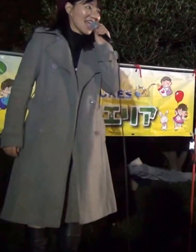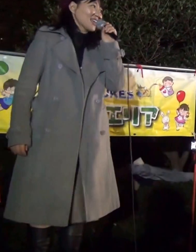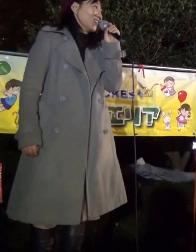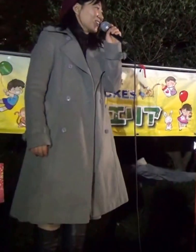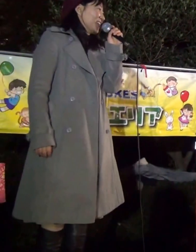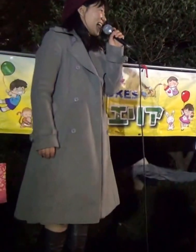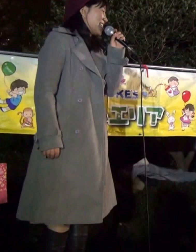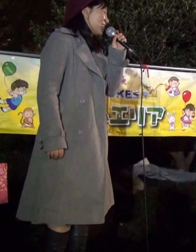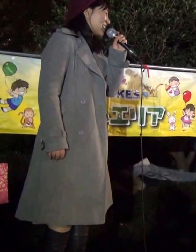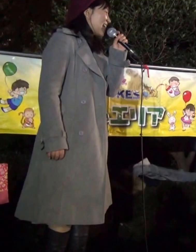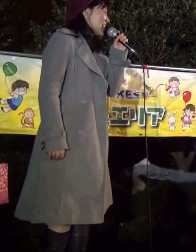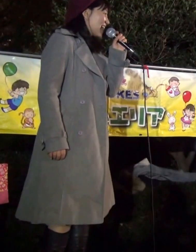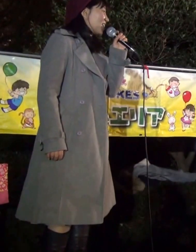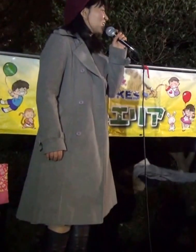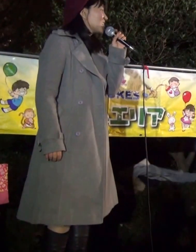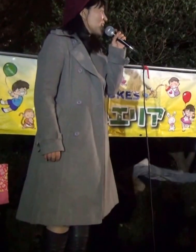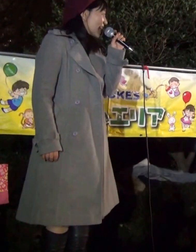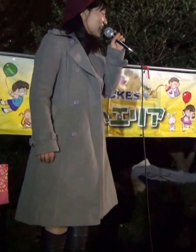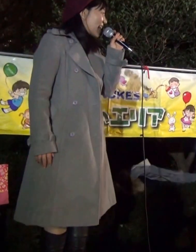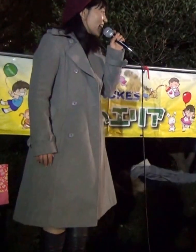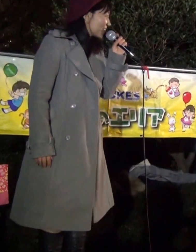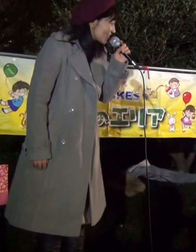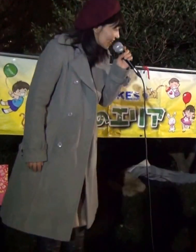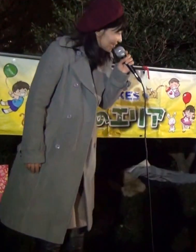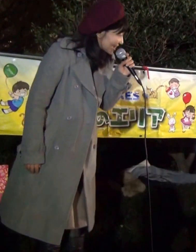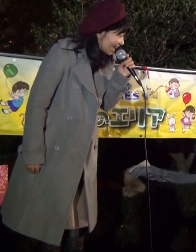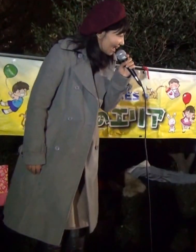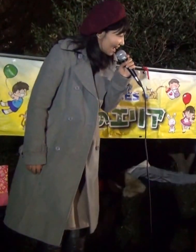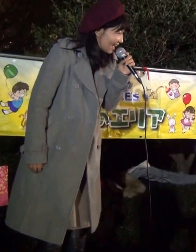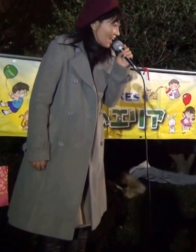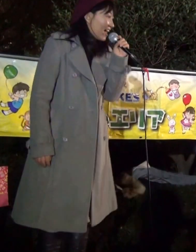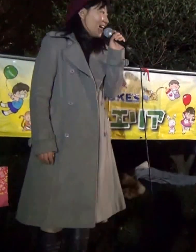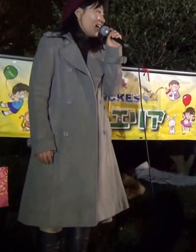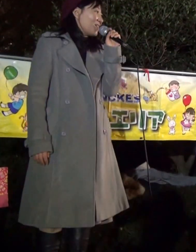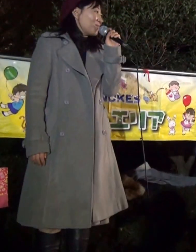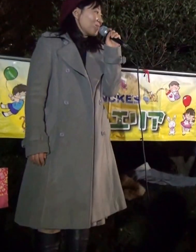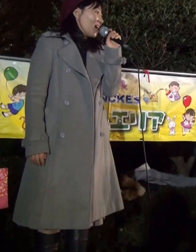くださいね。よろしくお願いします。政府向上委員会さん、ありがとうございました。